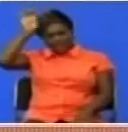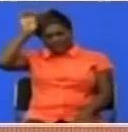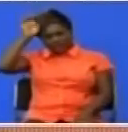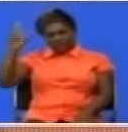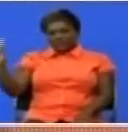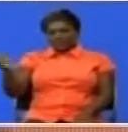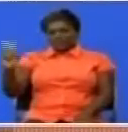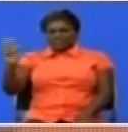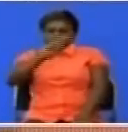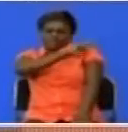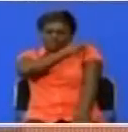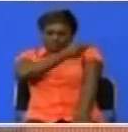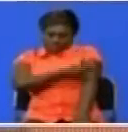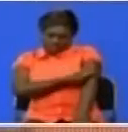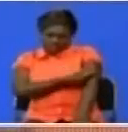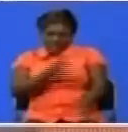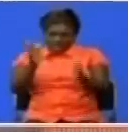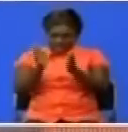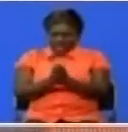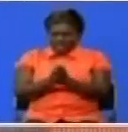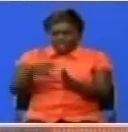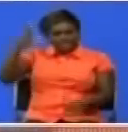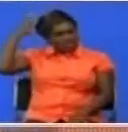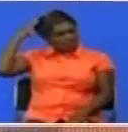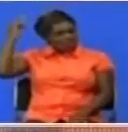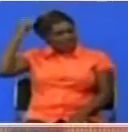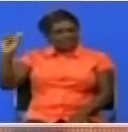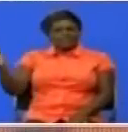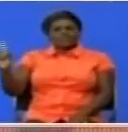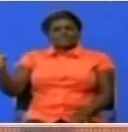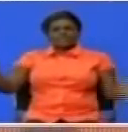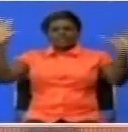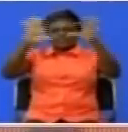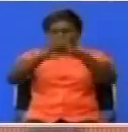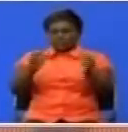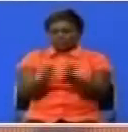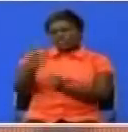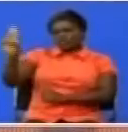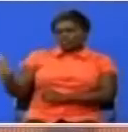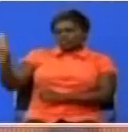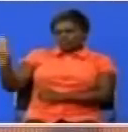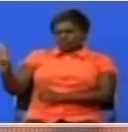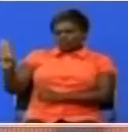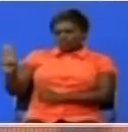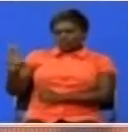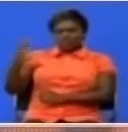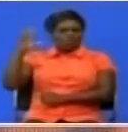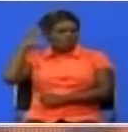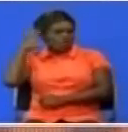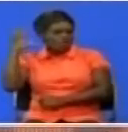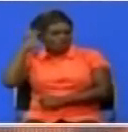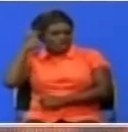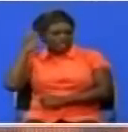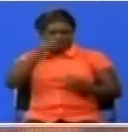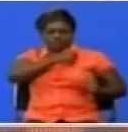Rais wa Nigeria Muhammadu Buhari na Hassan Sheikh wa Somalia wameungana na Rais Uhuru Kenyatta wa Kenya katika chuo cha mafunzo ya